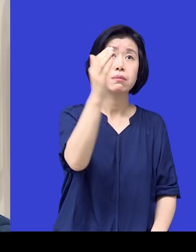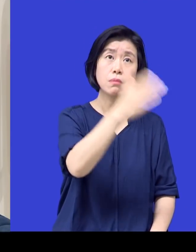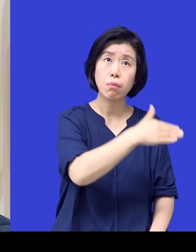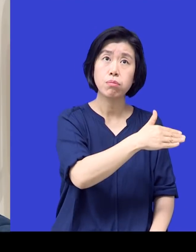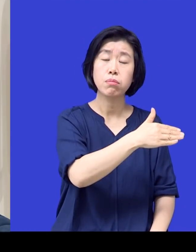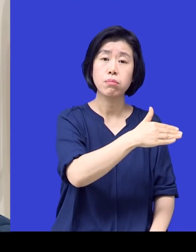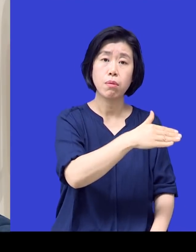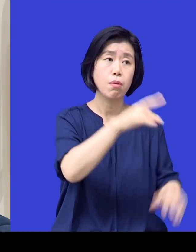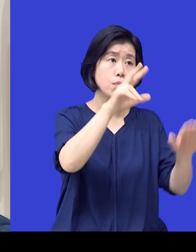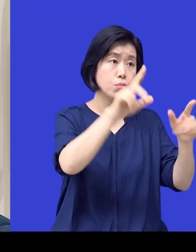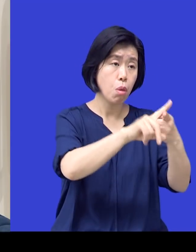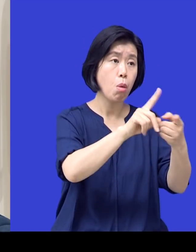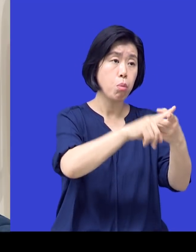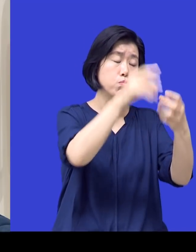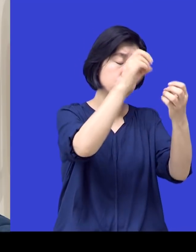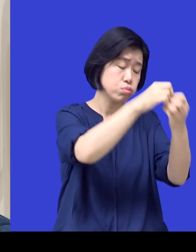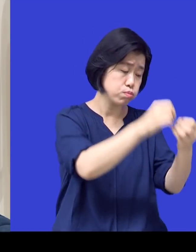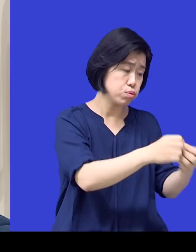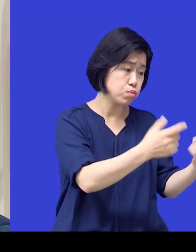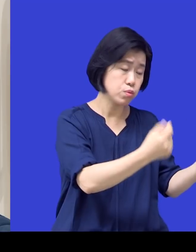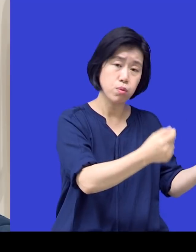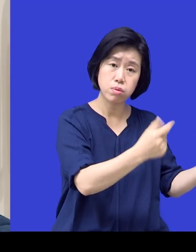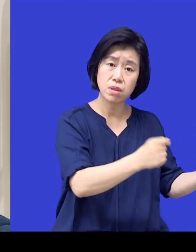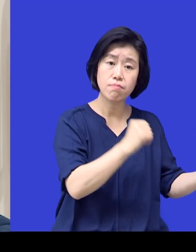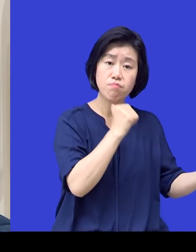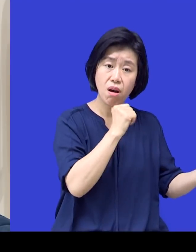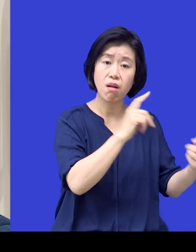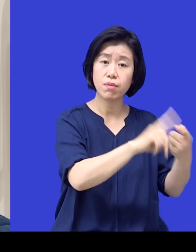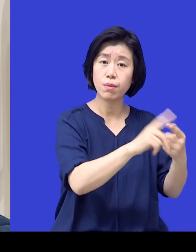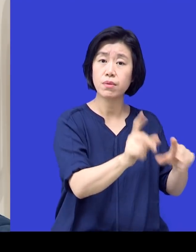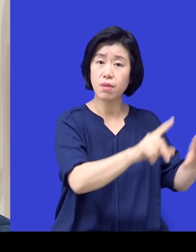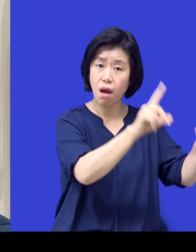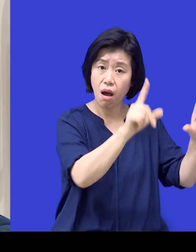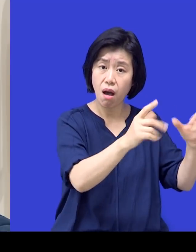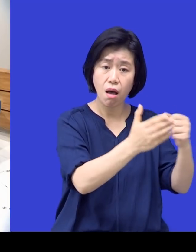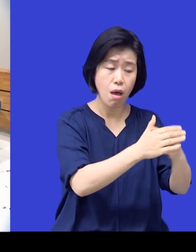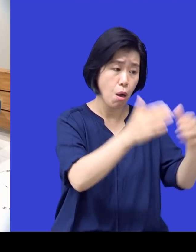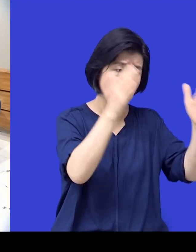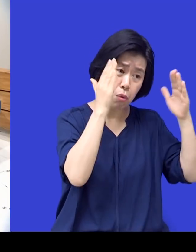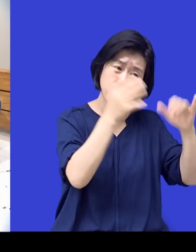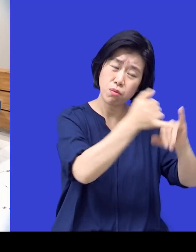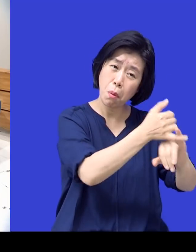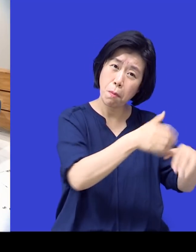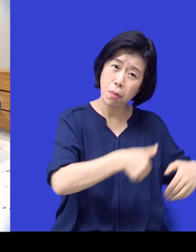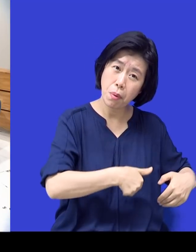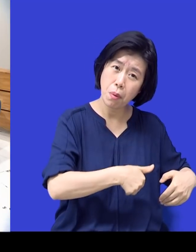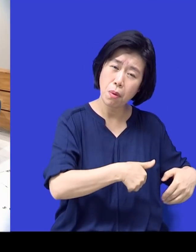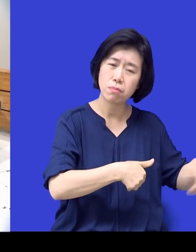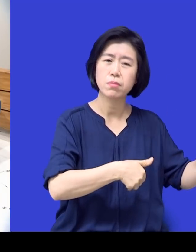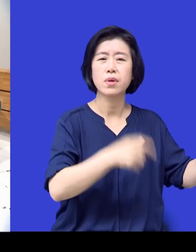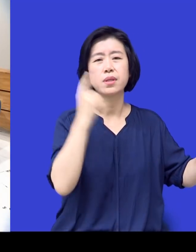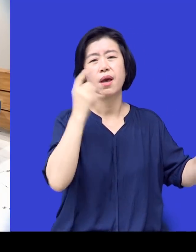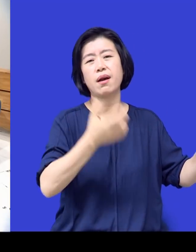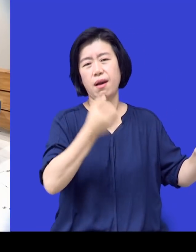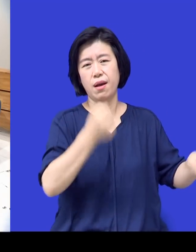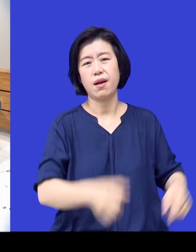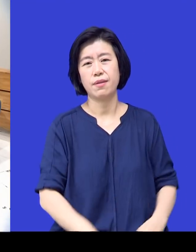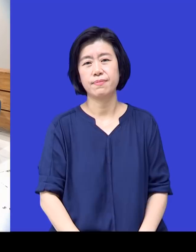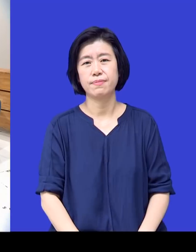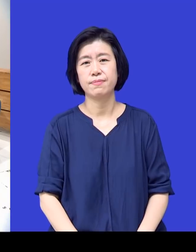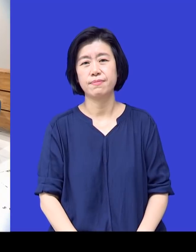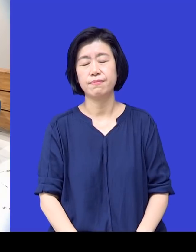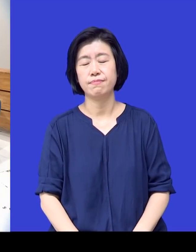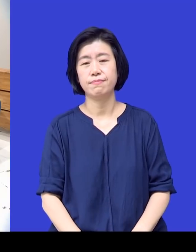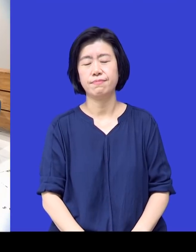살았기 때문에 그렇죠. 얘를 구태여 꼭 교육을 시켜야 된다는 이것조차 없어요. 네, 네. 나도 그냥 어쩌다 보니까 이렇게